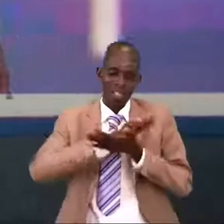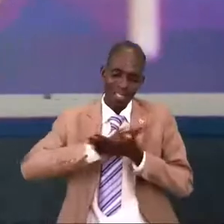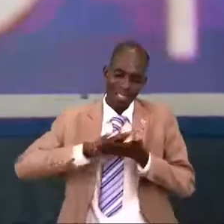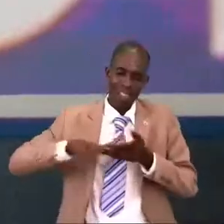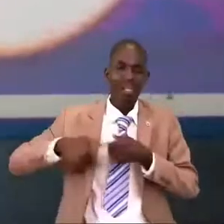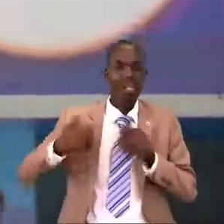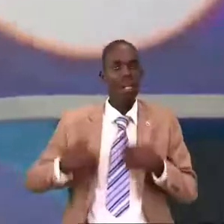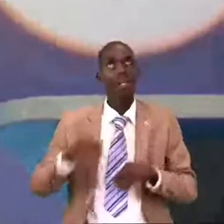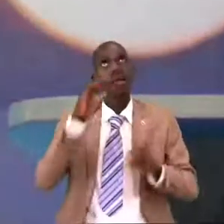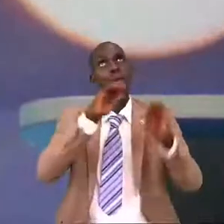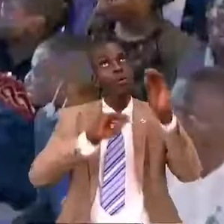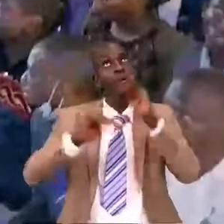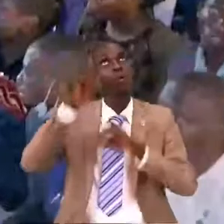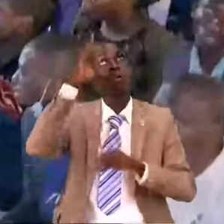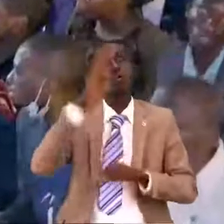le péché